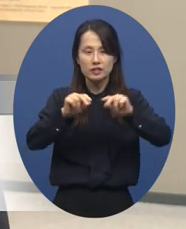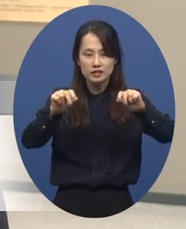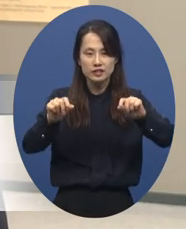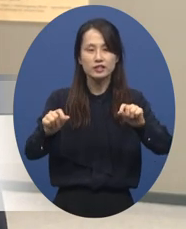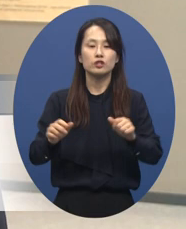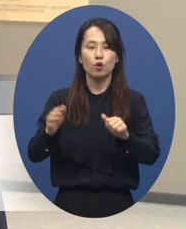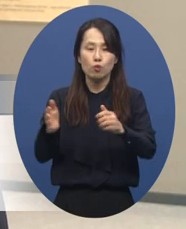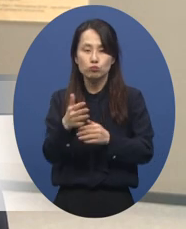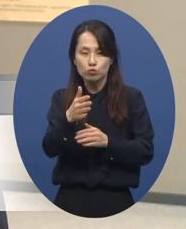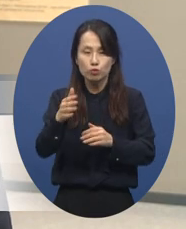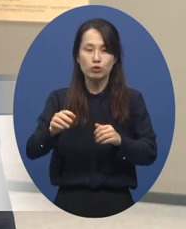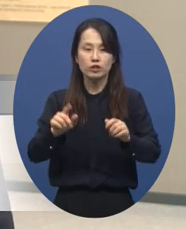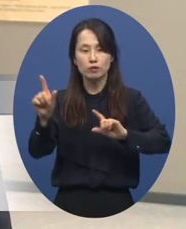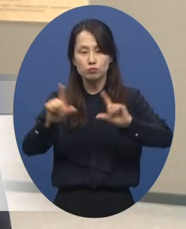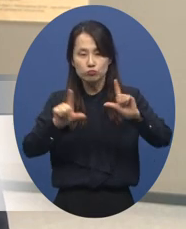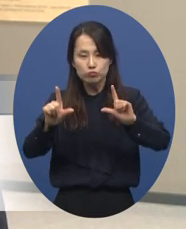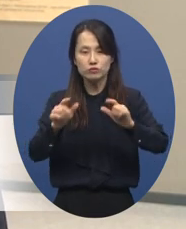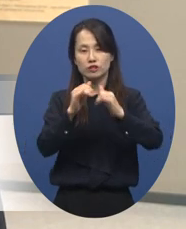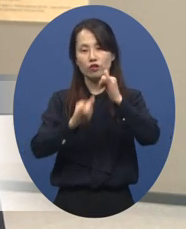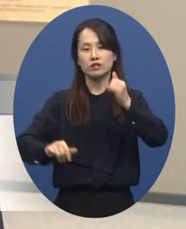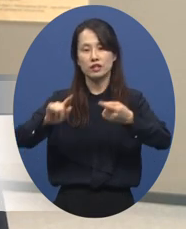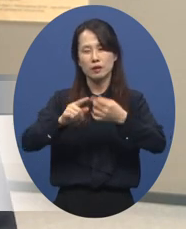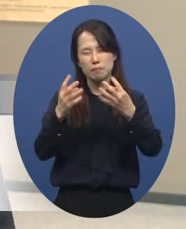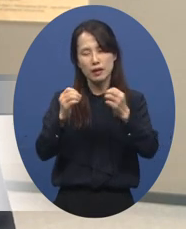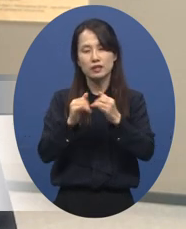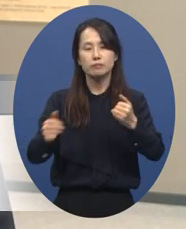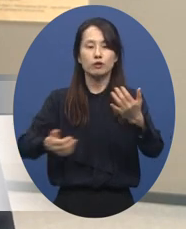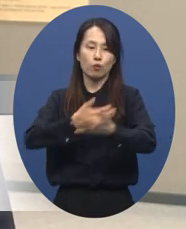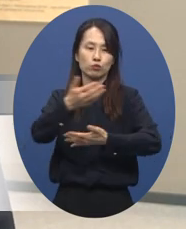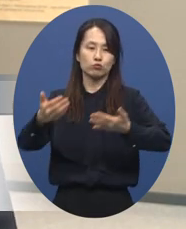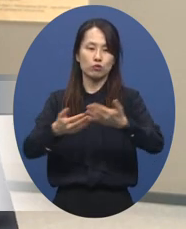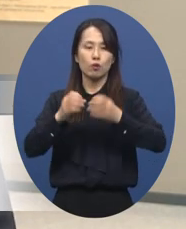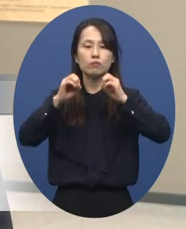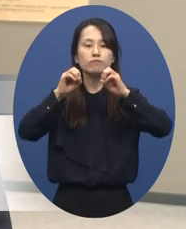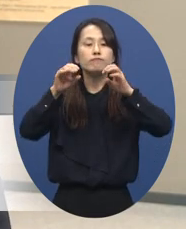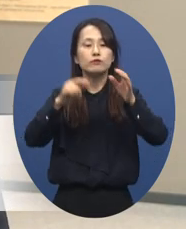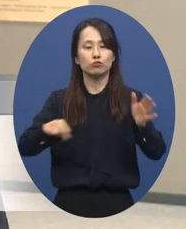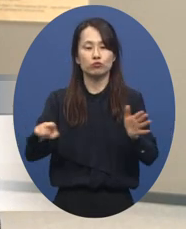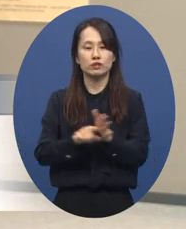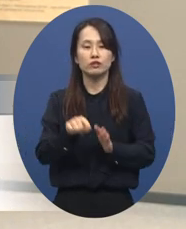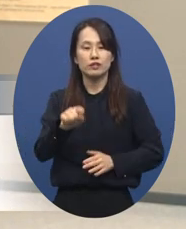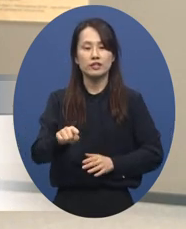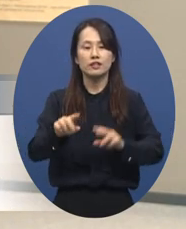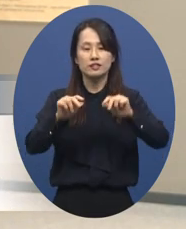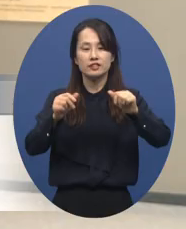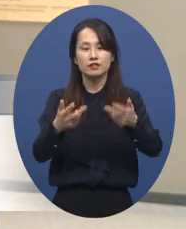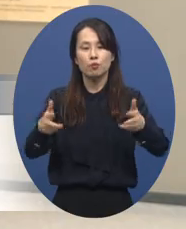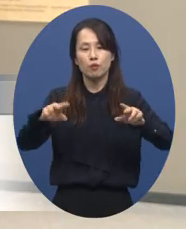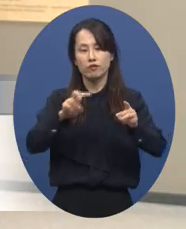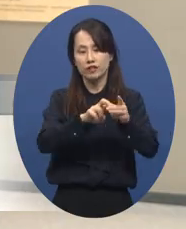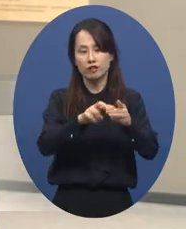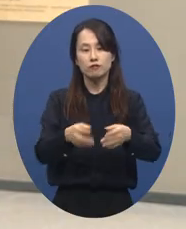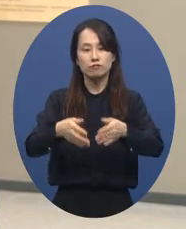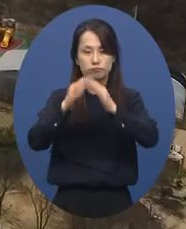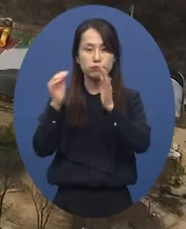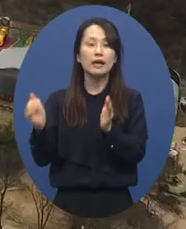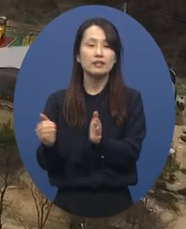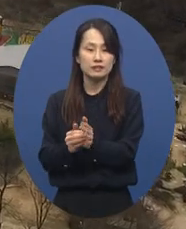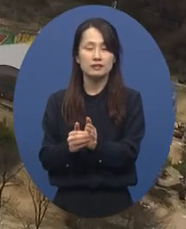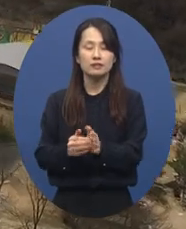생태, 역사에 대한 부분들을 많은 사람들이 공유하고 이 부분들을 이제 전파하기 위해서 한탄강 지질공원 센터를 건립하게